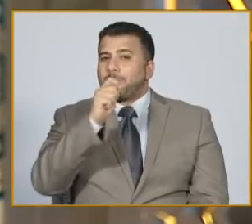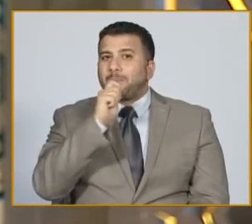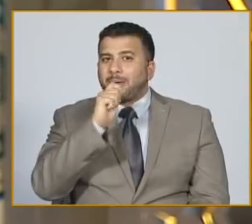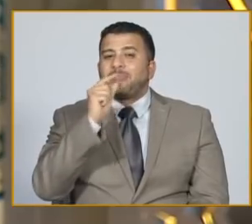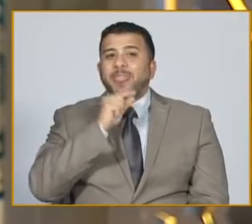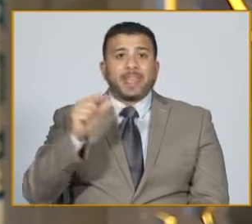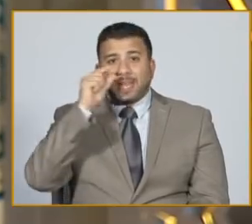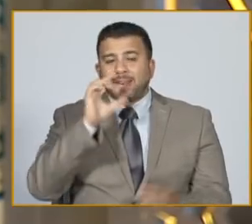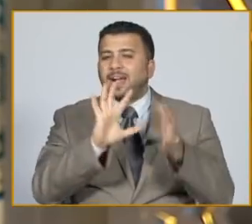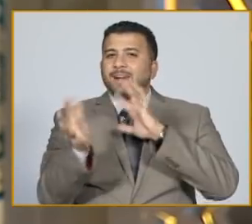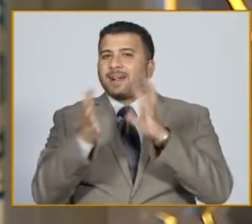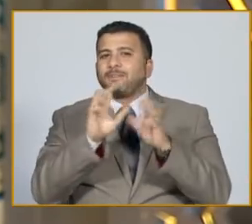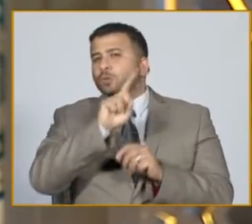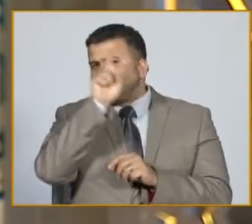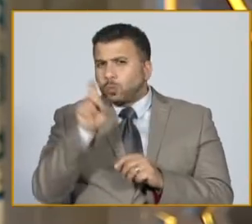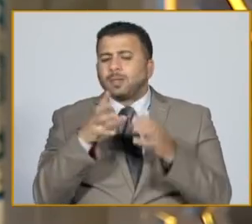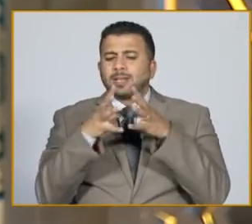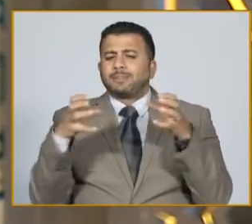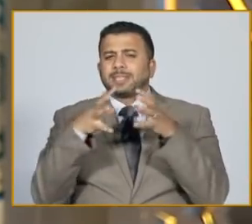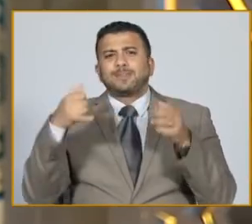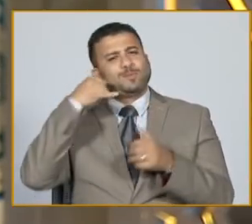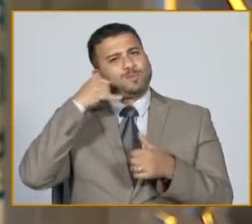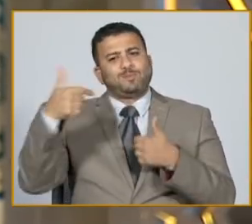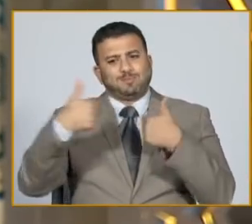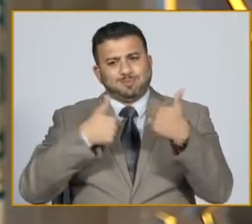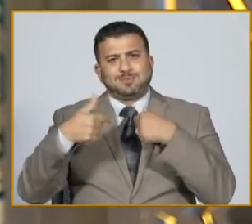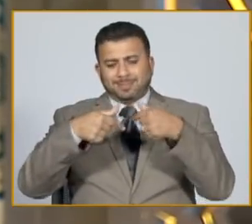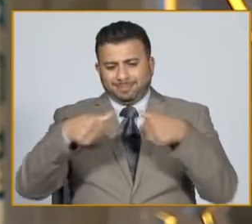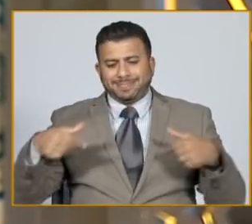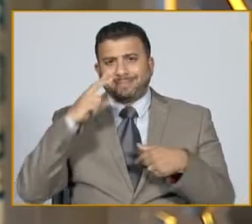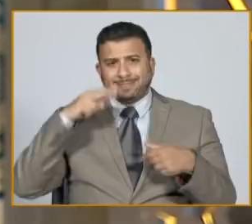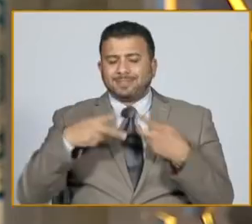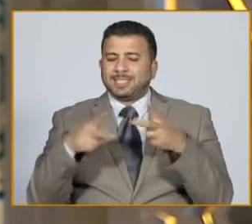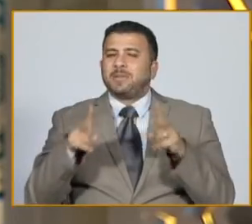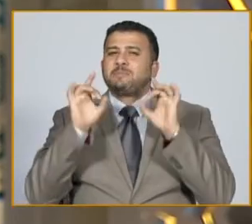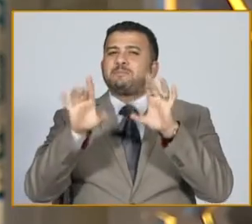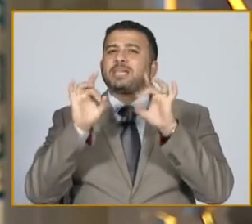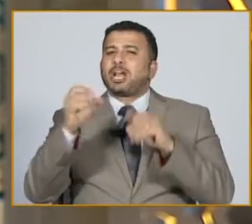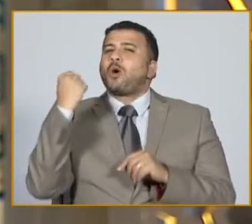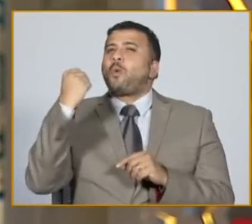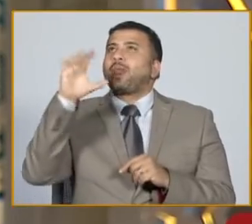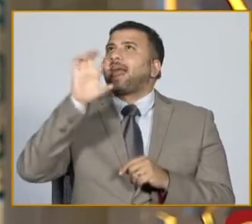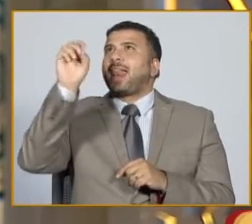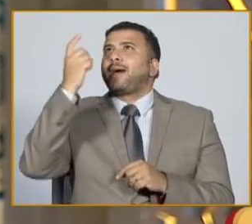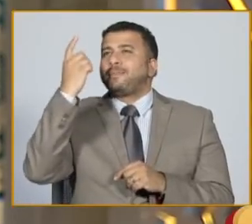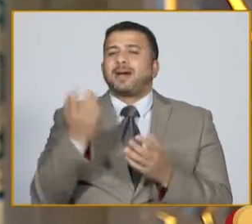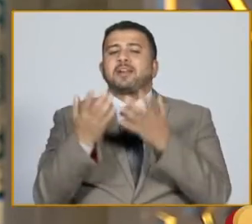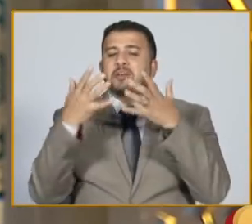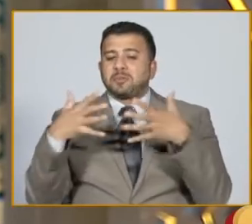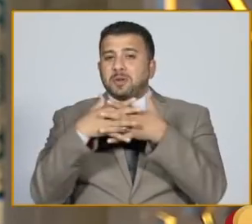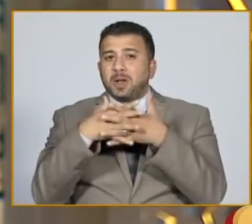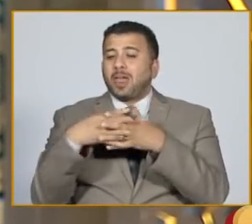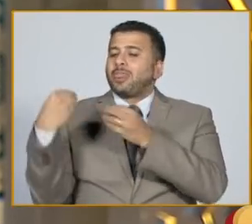الذي نجيب فيه على أسئلتكم واستفساراتكم على هواتف وعناوين البرنامج. ما شاء الله لا قوة إلا بالله، اللهم اجمع لنا بين